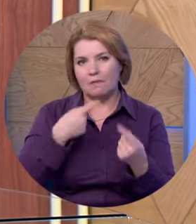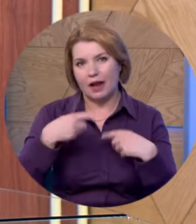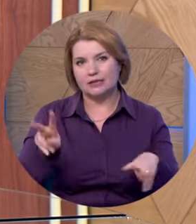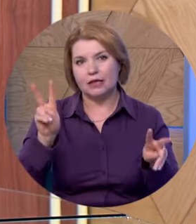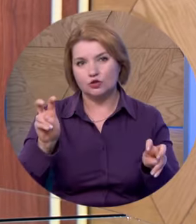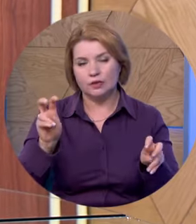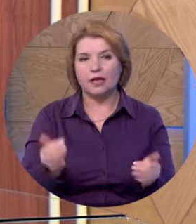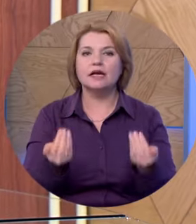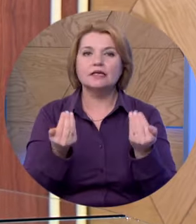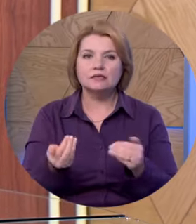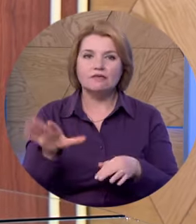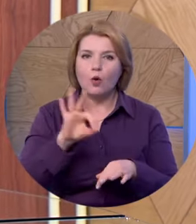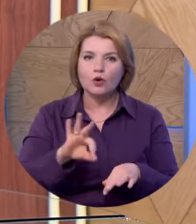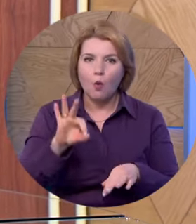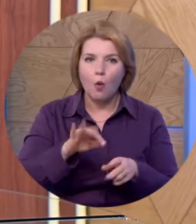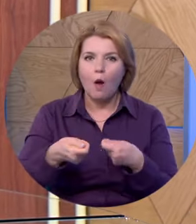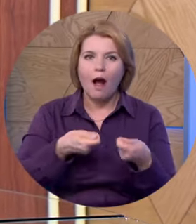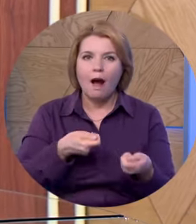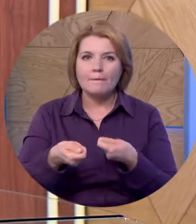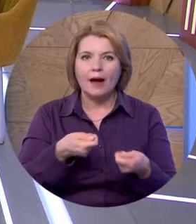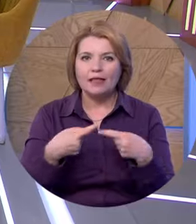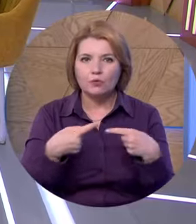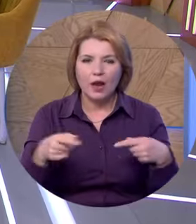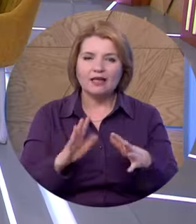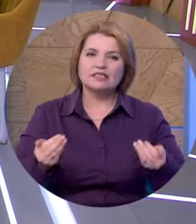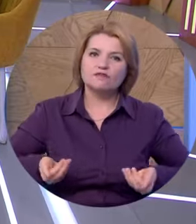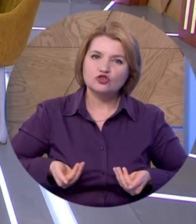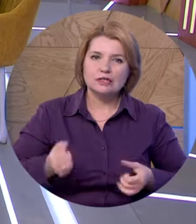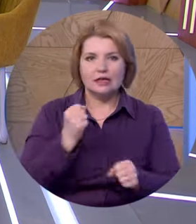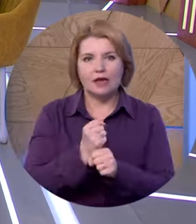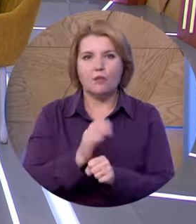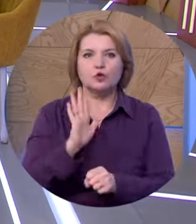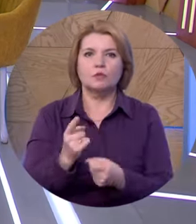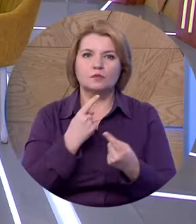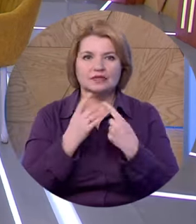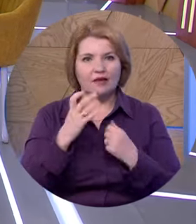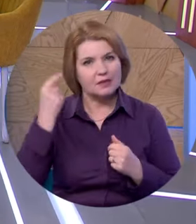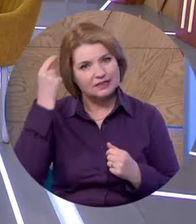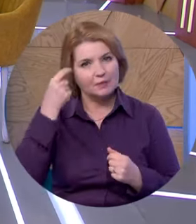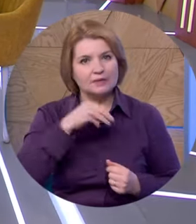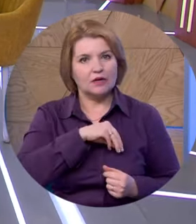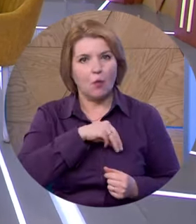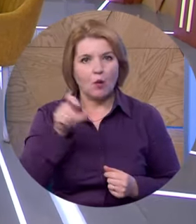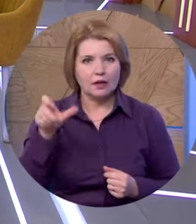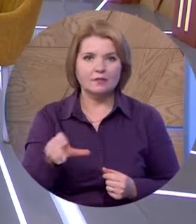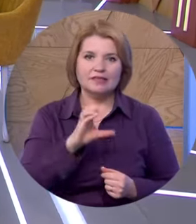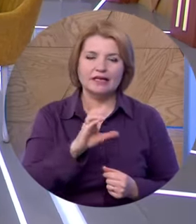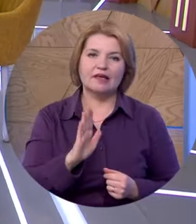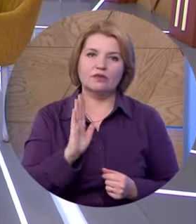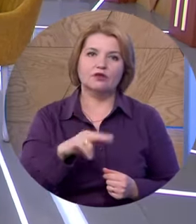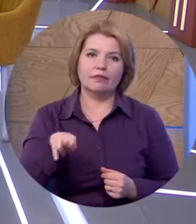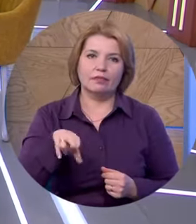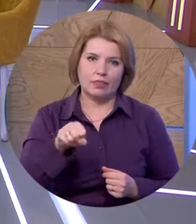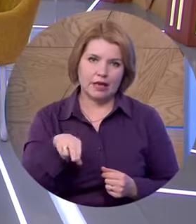начинаем. Сегодня о манипуляциях и в жизни, и на работе мы будем говорить с психологом Сергеем Витальевичем Доценко. Сергей Витальевич, доброе